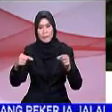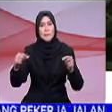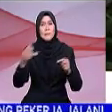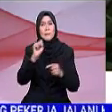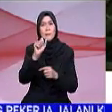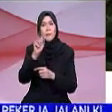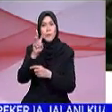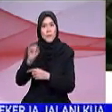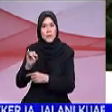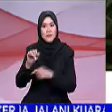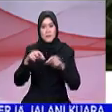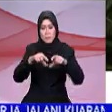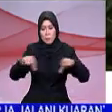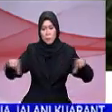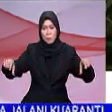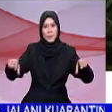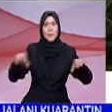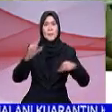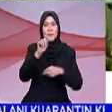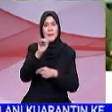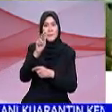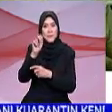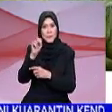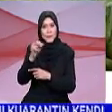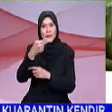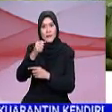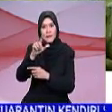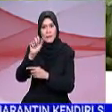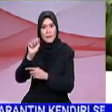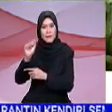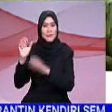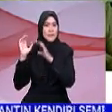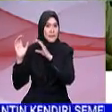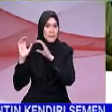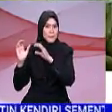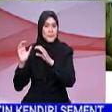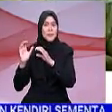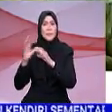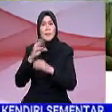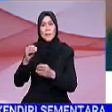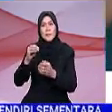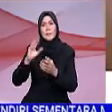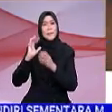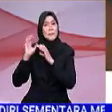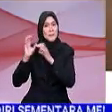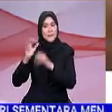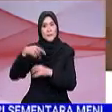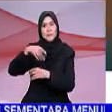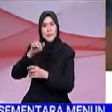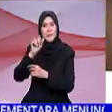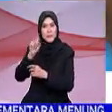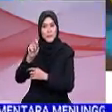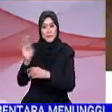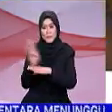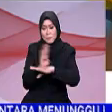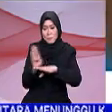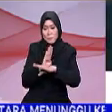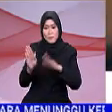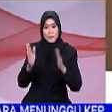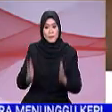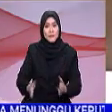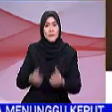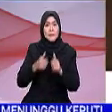hijau, terung panjang, timun, halia tua, kelapa biji dan kelapa parut. Bagi peniaga, mereka